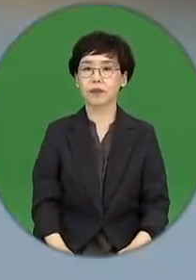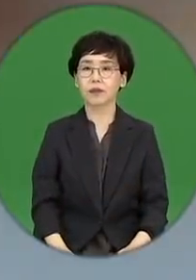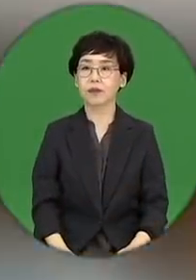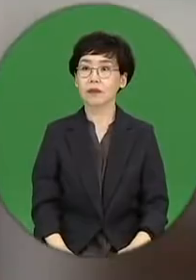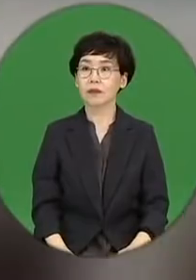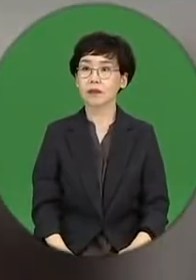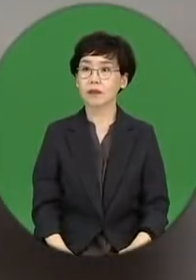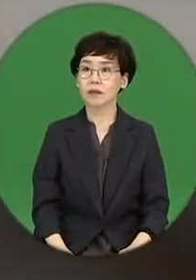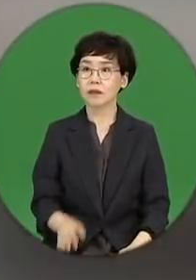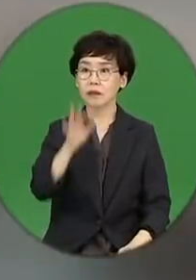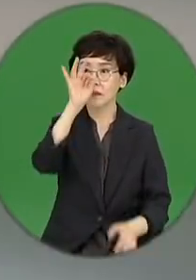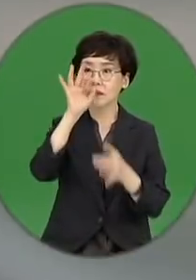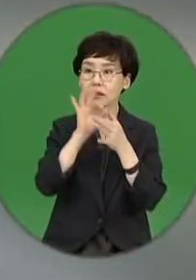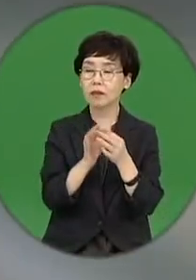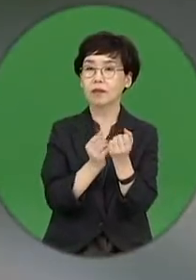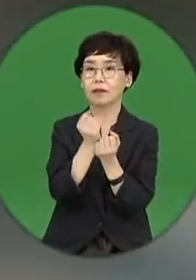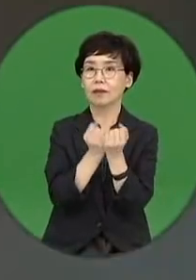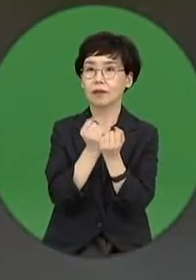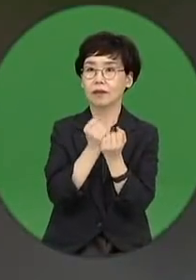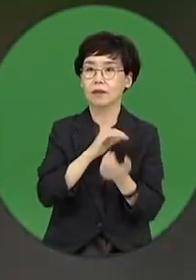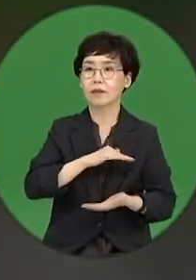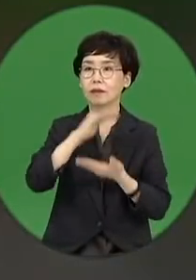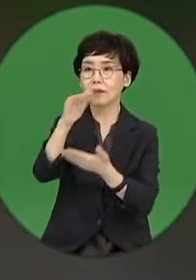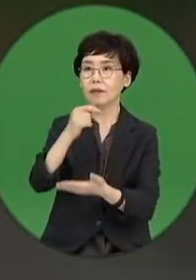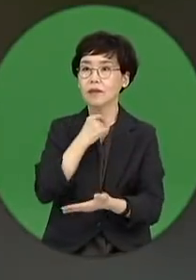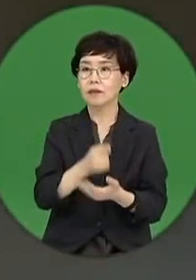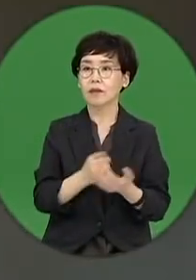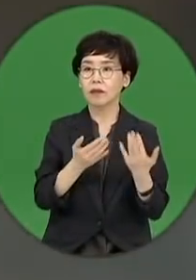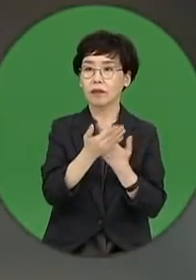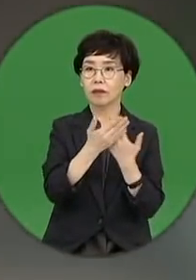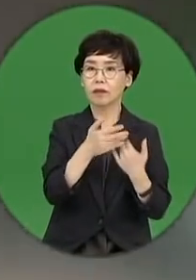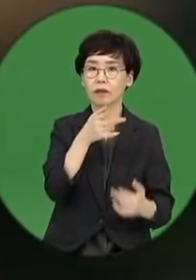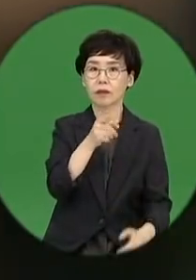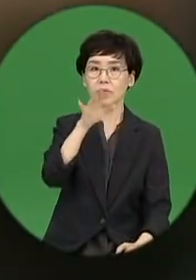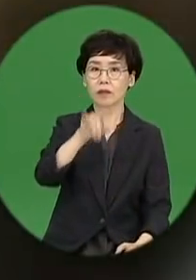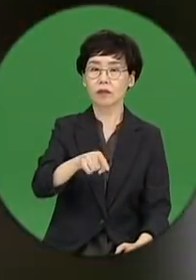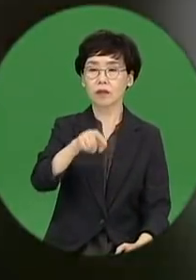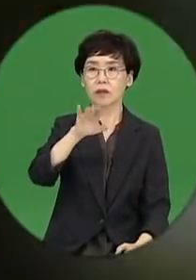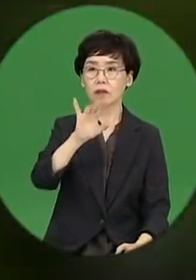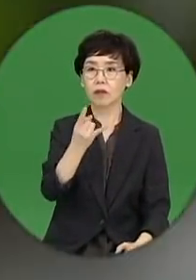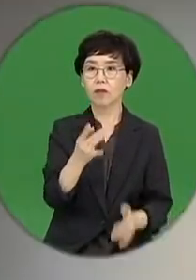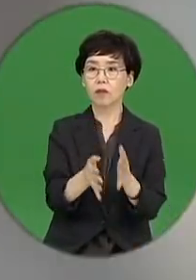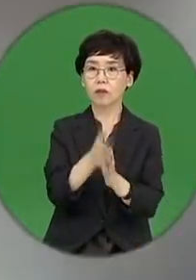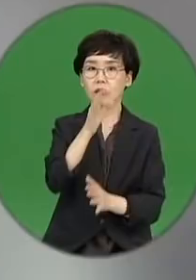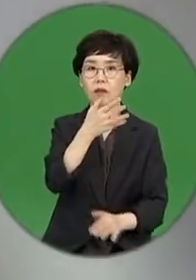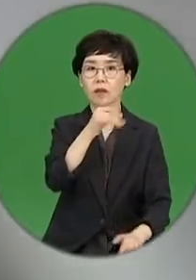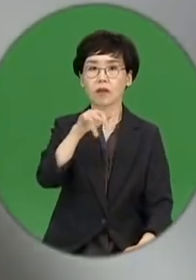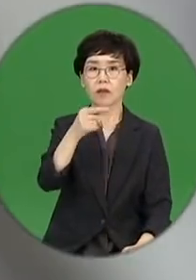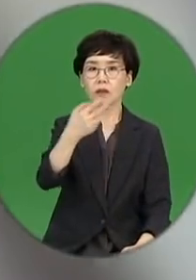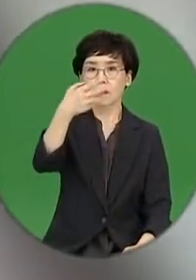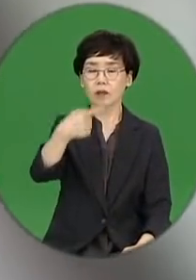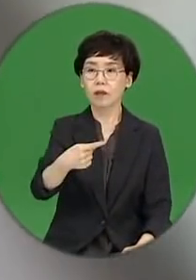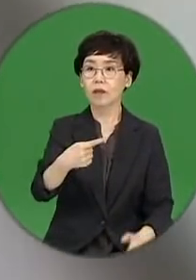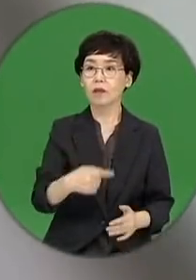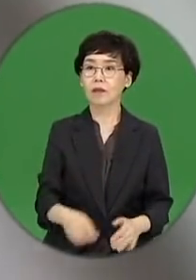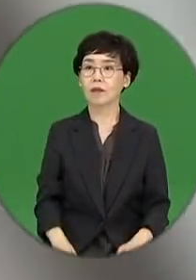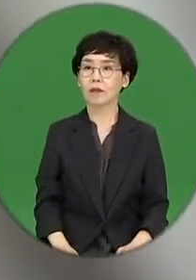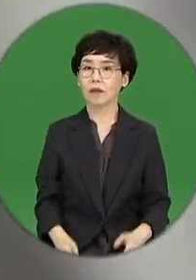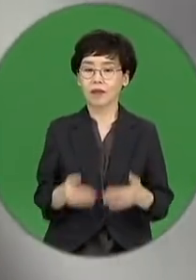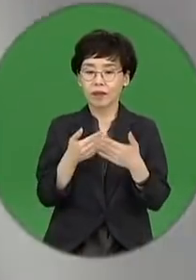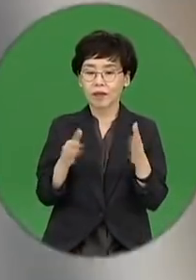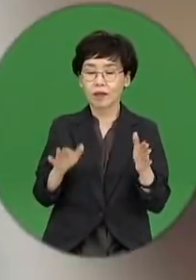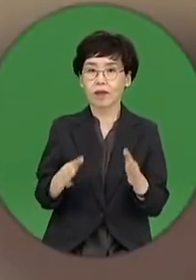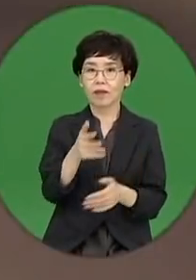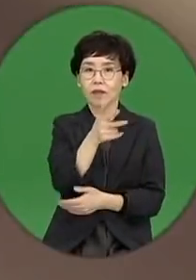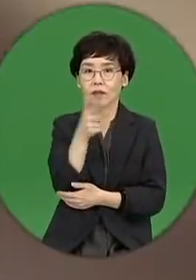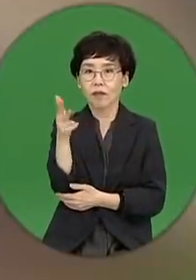영상을 좀 보면서 설명을 드리려고 합니다. 제주도 서귀포시의 신하월드라는 리조트입니다. 리조트 객실에서 촬영을 하신